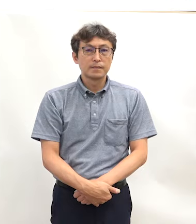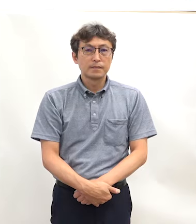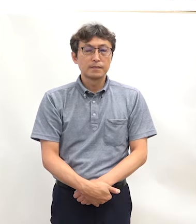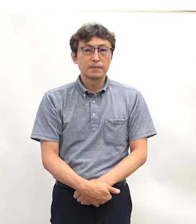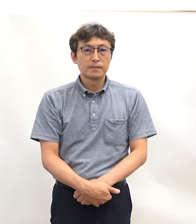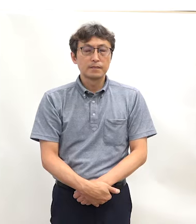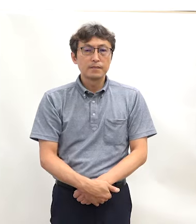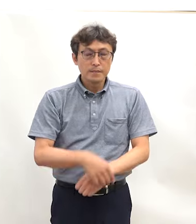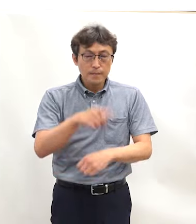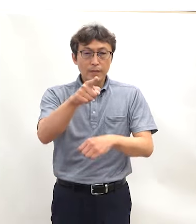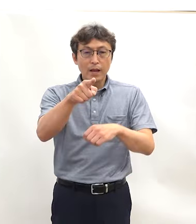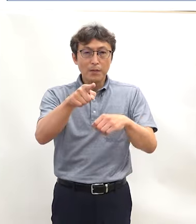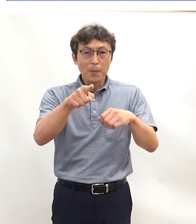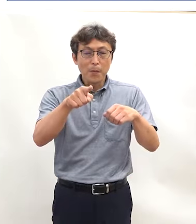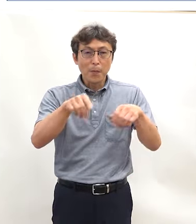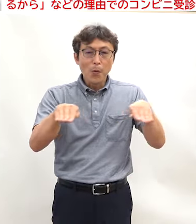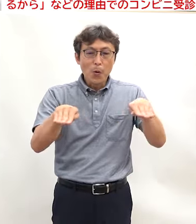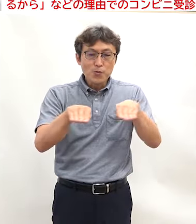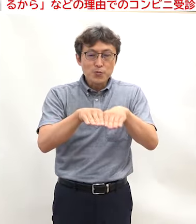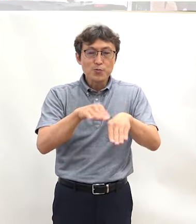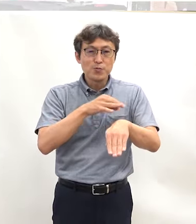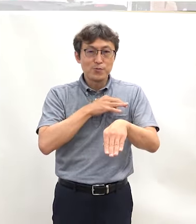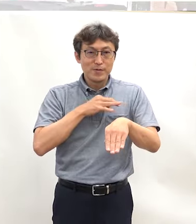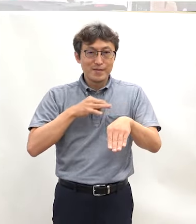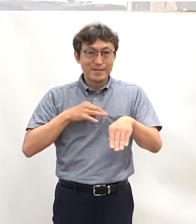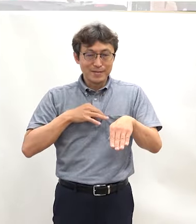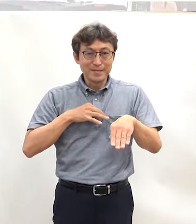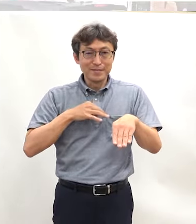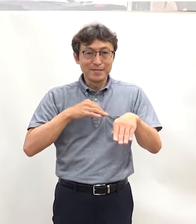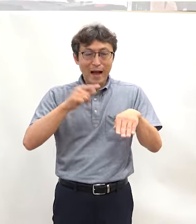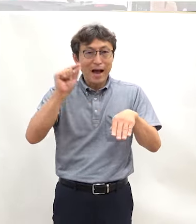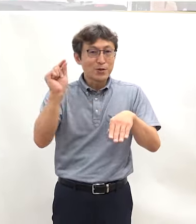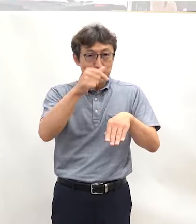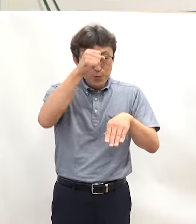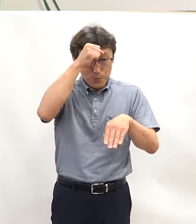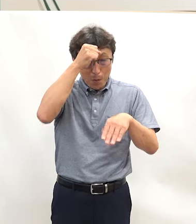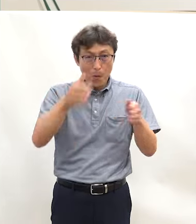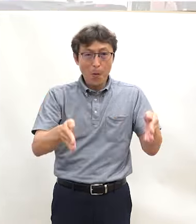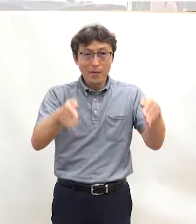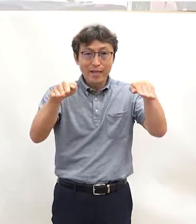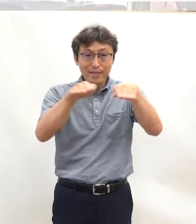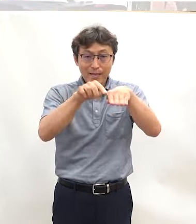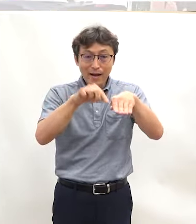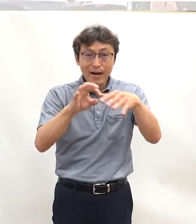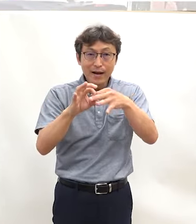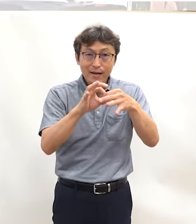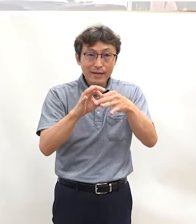夜間休日急病センターの関係で2点お伺いだったんですが、は